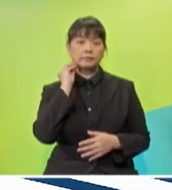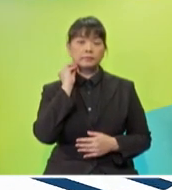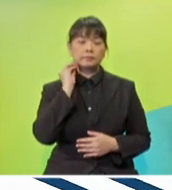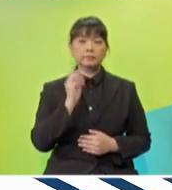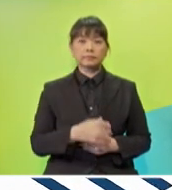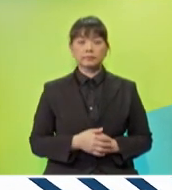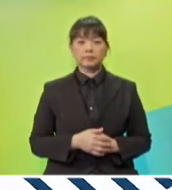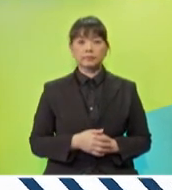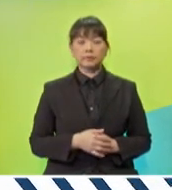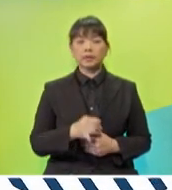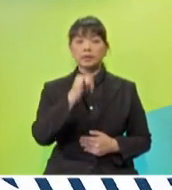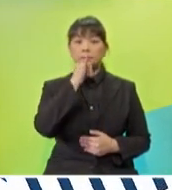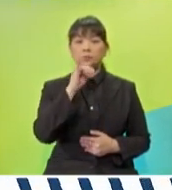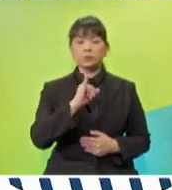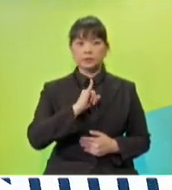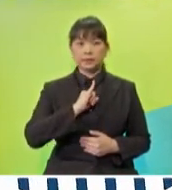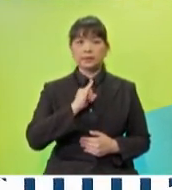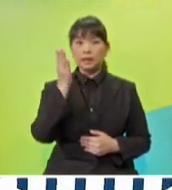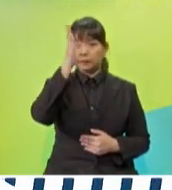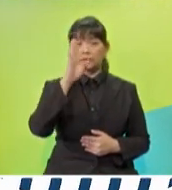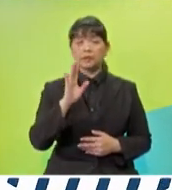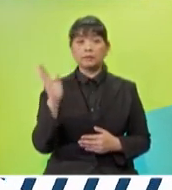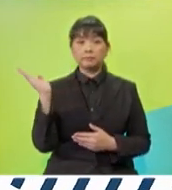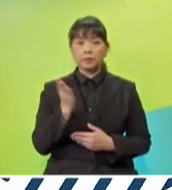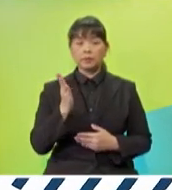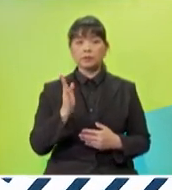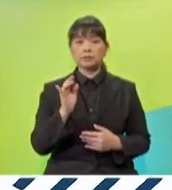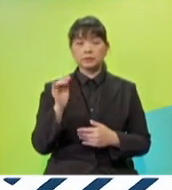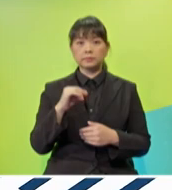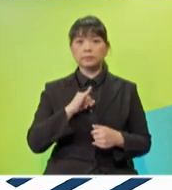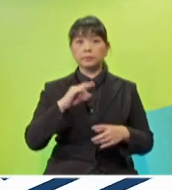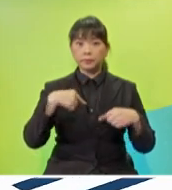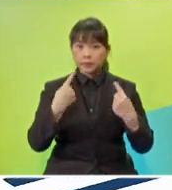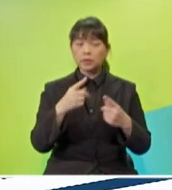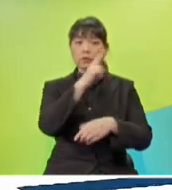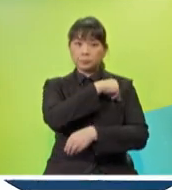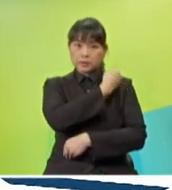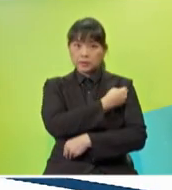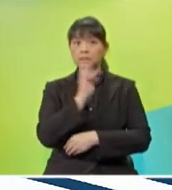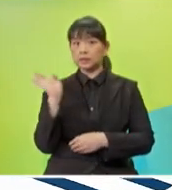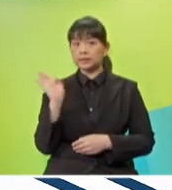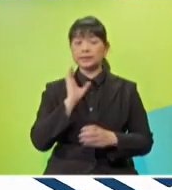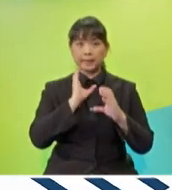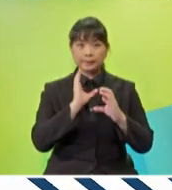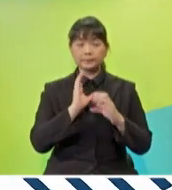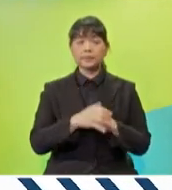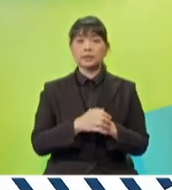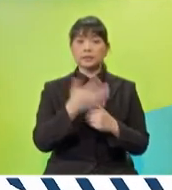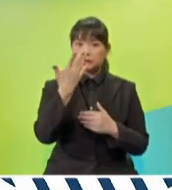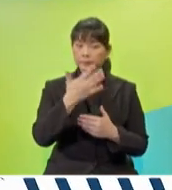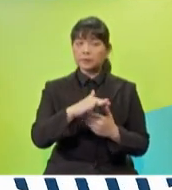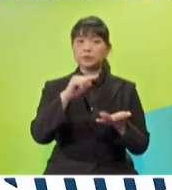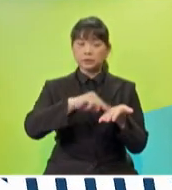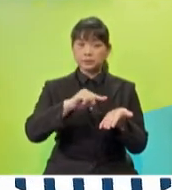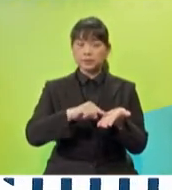Ibu saya pernah membawa Saiko hospital dan darah saya telah diambil oke setelah seminggu Saya